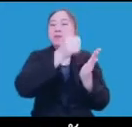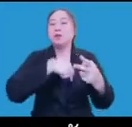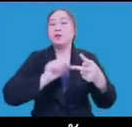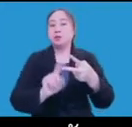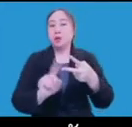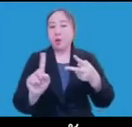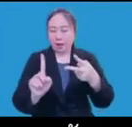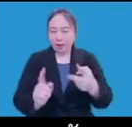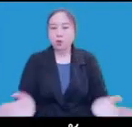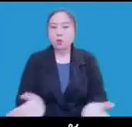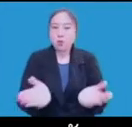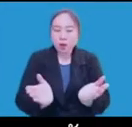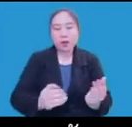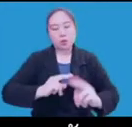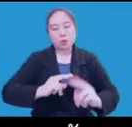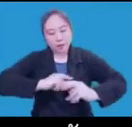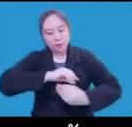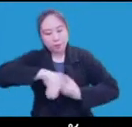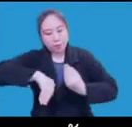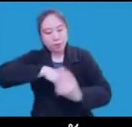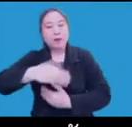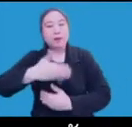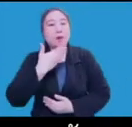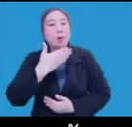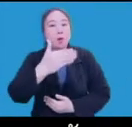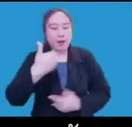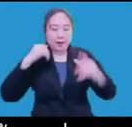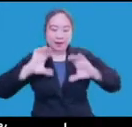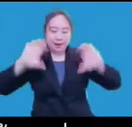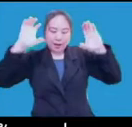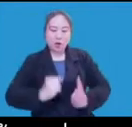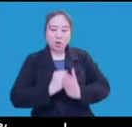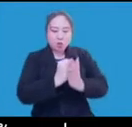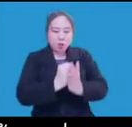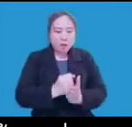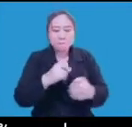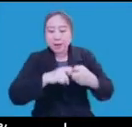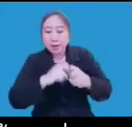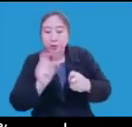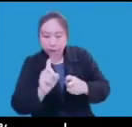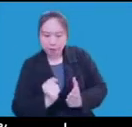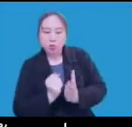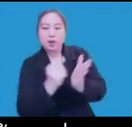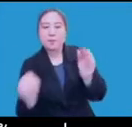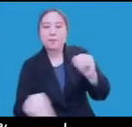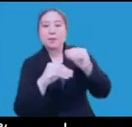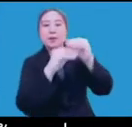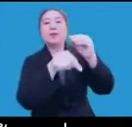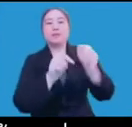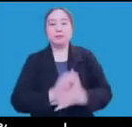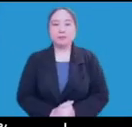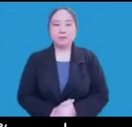2ก็คือทำให้เขาอยู่ได้พึ่งตัวเองได้อย่างยั่งยืนโดยที่รัฐสนับสนุนในส่วนที่เขาขาดค่ะ